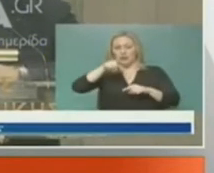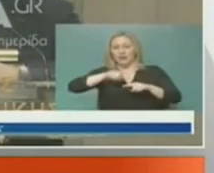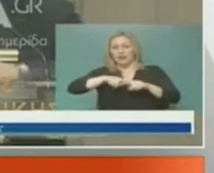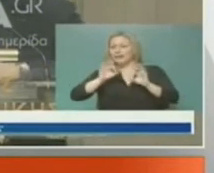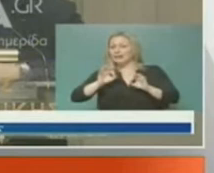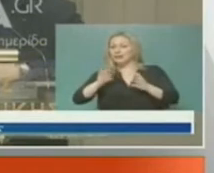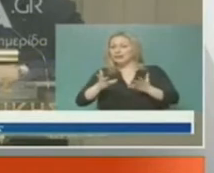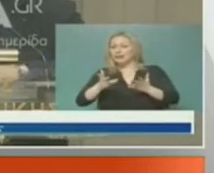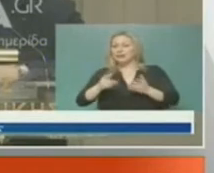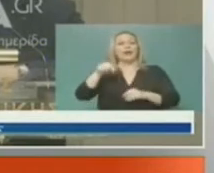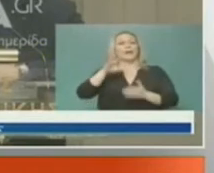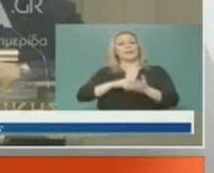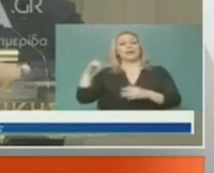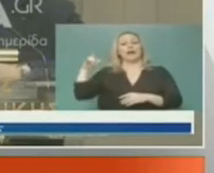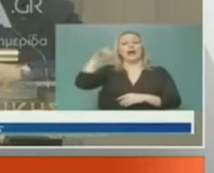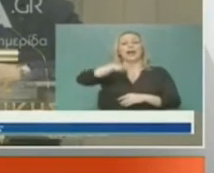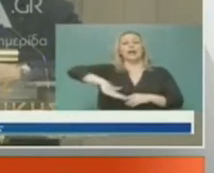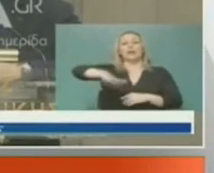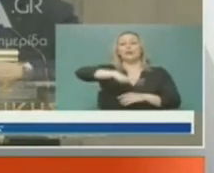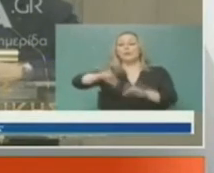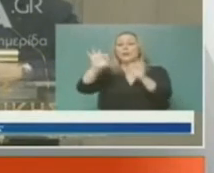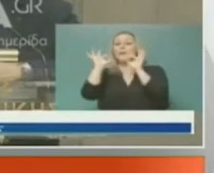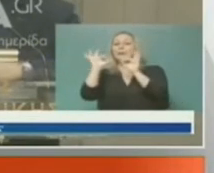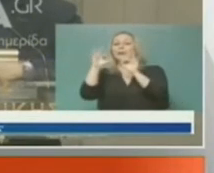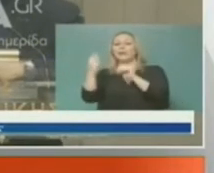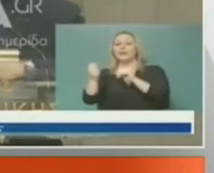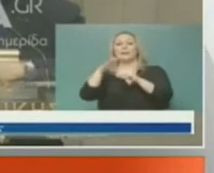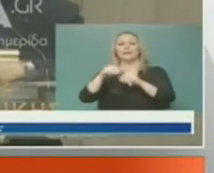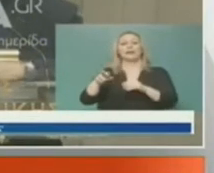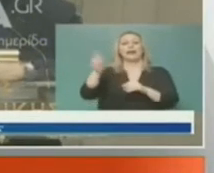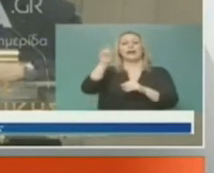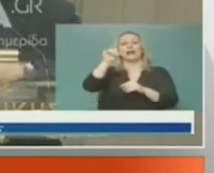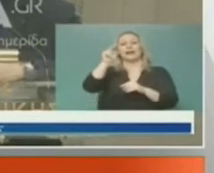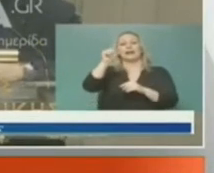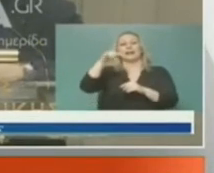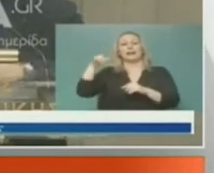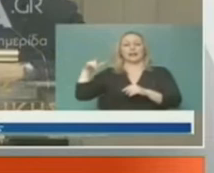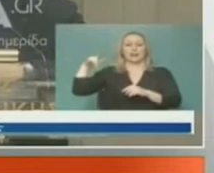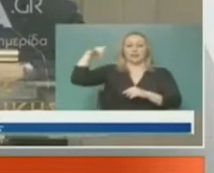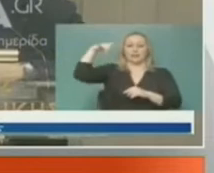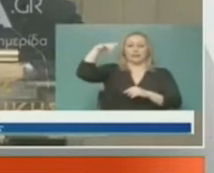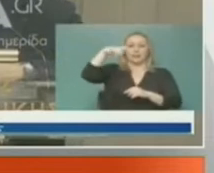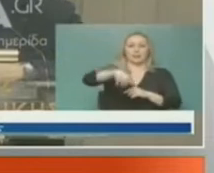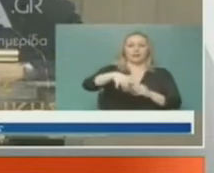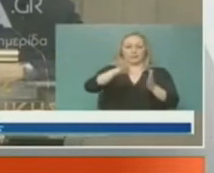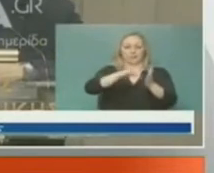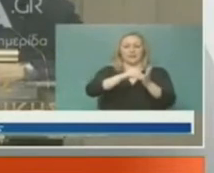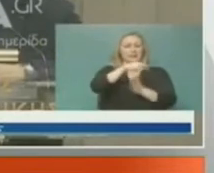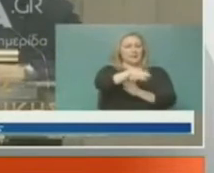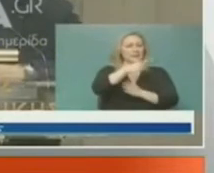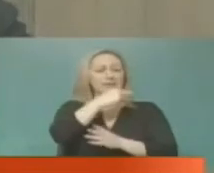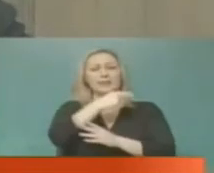αλλάξουμε το αεροδρόμιο Όχι, μα καθόν να αλλάξουν το αεροδρόμιο Τι να κάνουμε τότε Είπατε τι να κάνουμε με τα ονόματα Πρέπει να δούμε τι θα κάνουμε με τα ονόματα